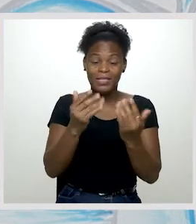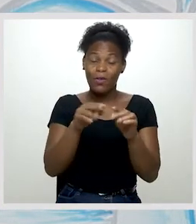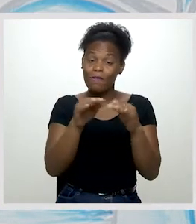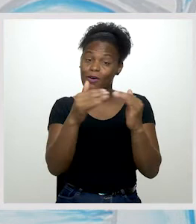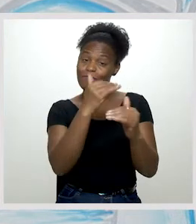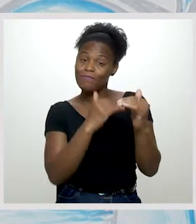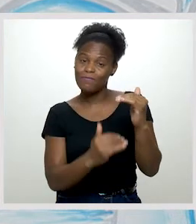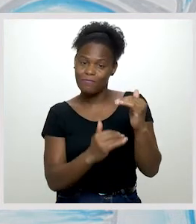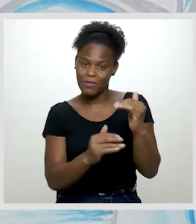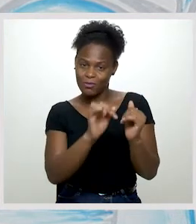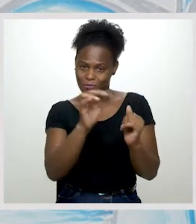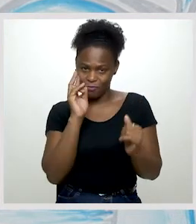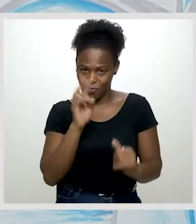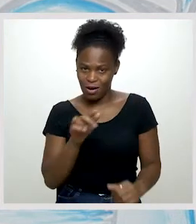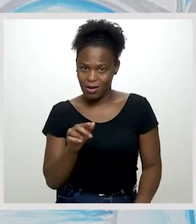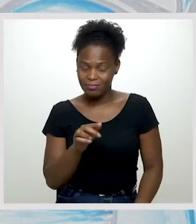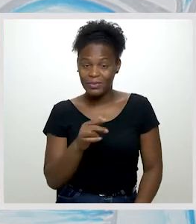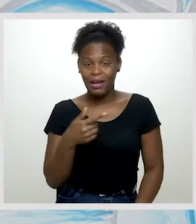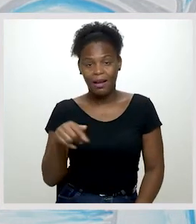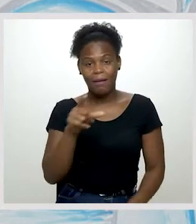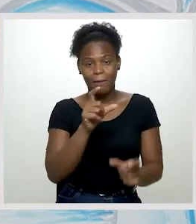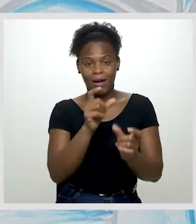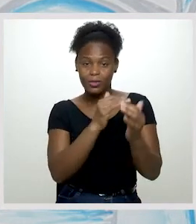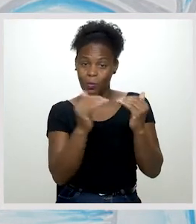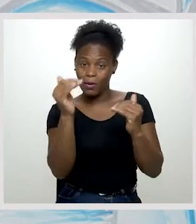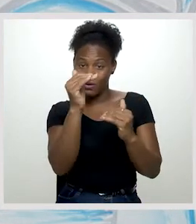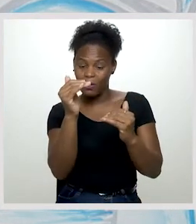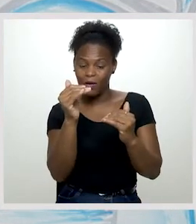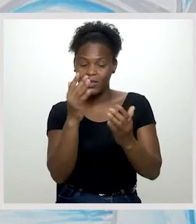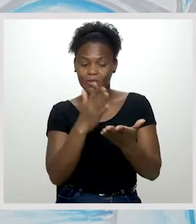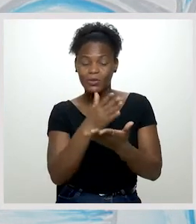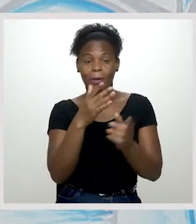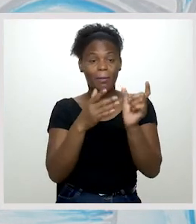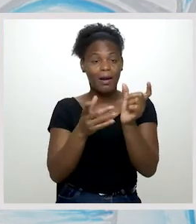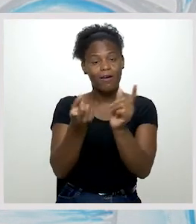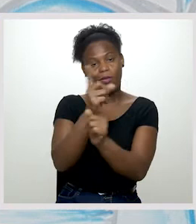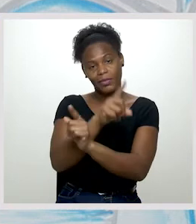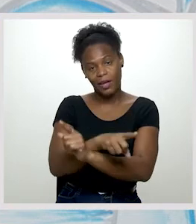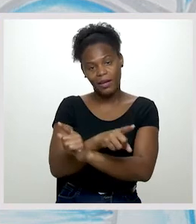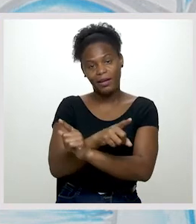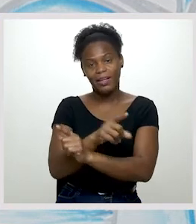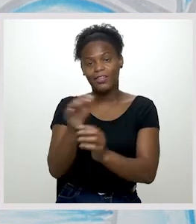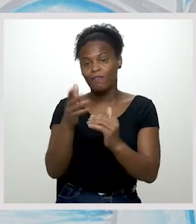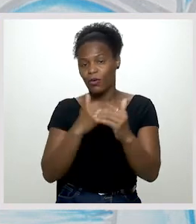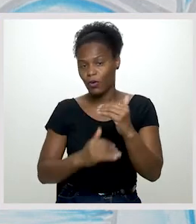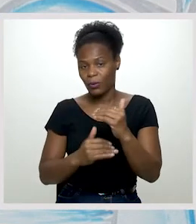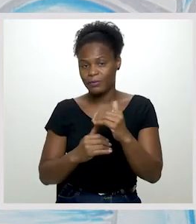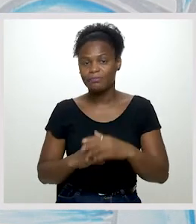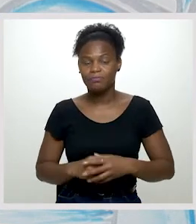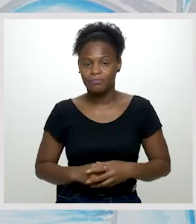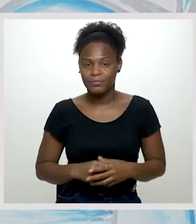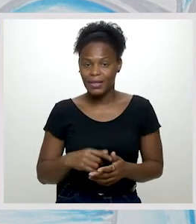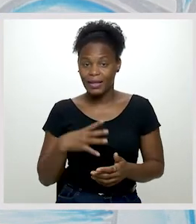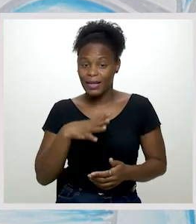Vous voyez, la supériorité, c'est justement le contraire de l'infériorité. C'est-à-dire